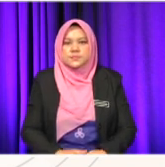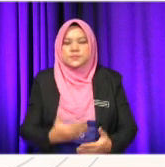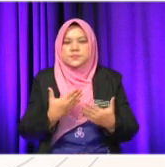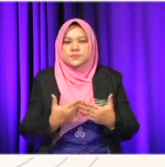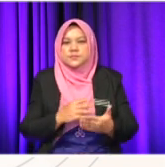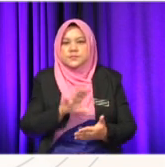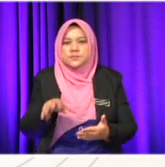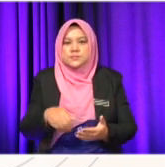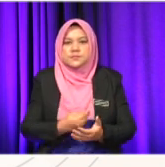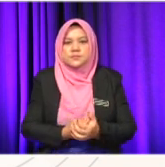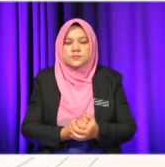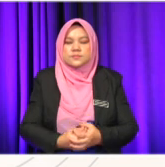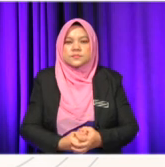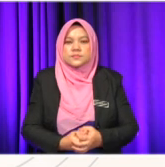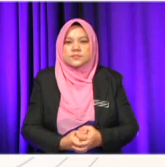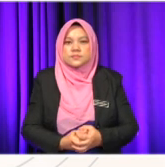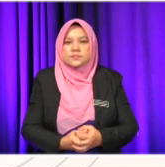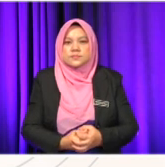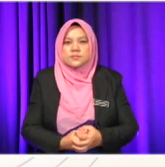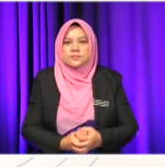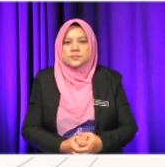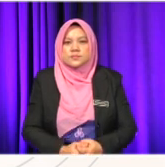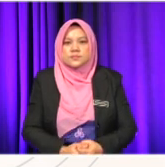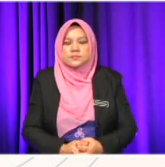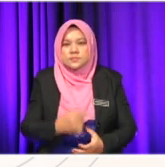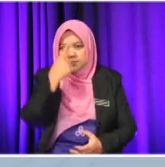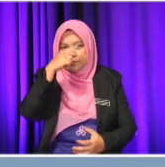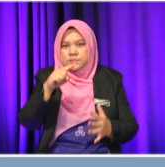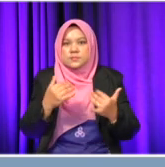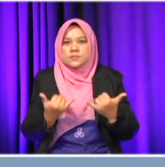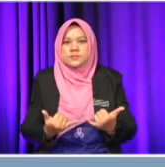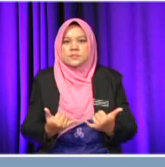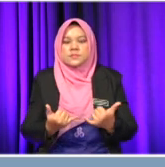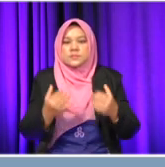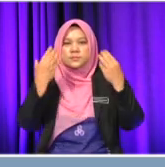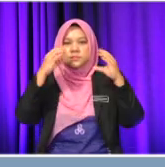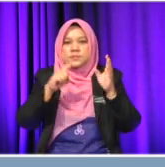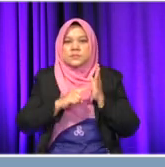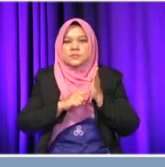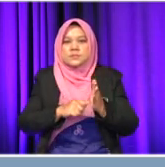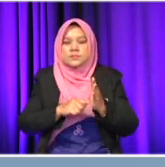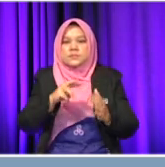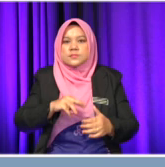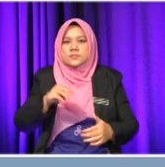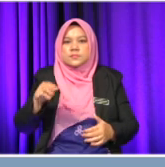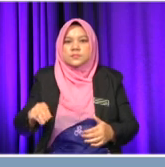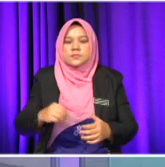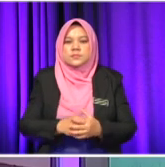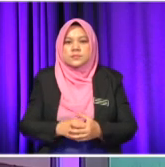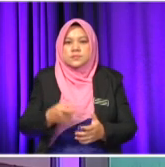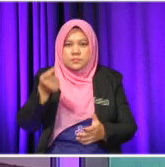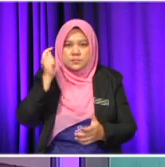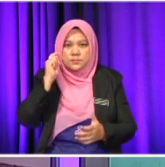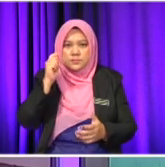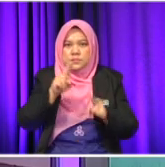murid Cikgu Oke untuk sekarang ini gue tunjukkan kepada murid-murid Cikgu tadi untuk